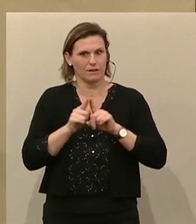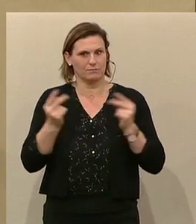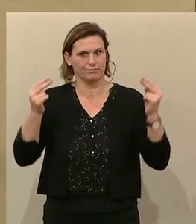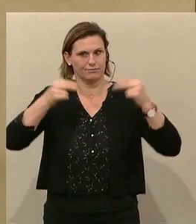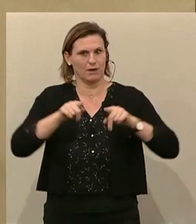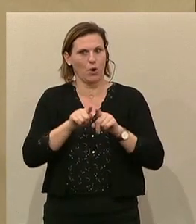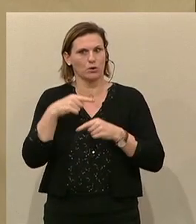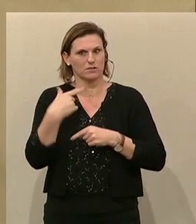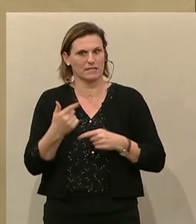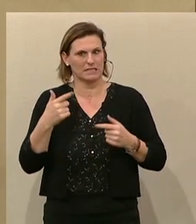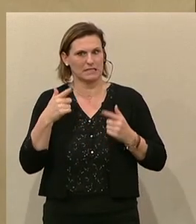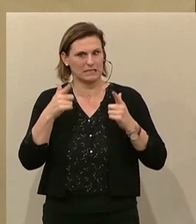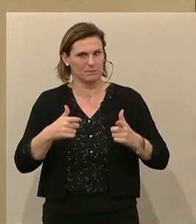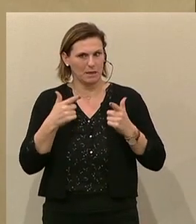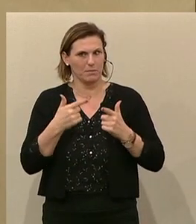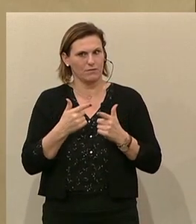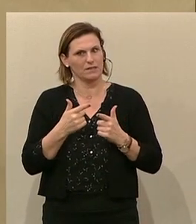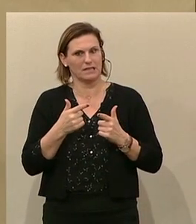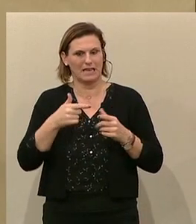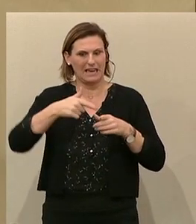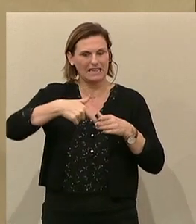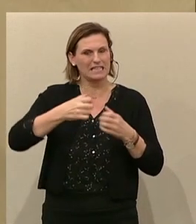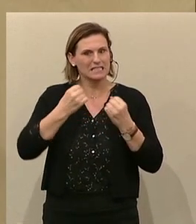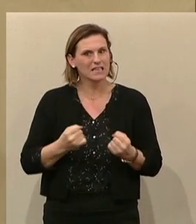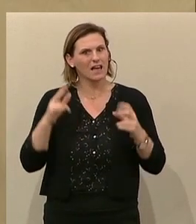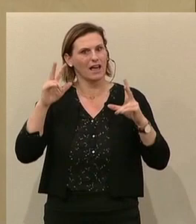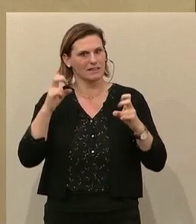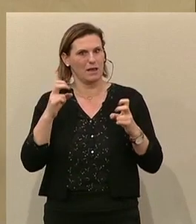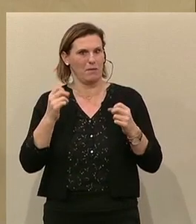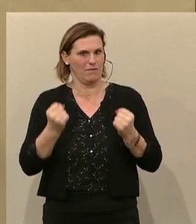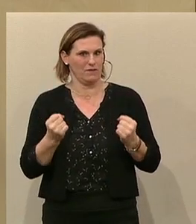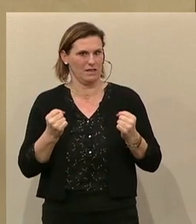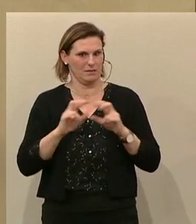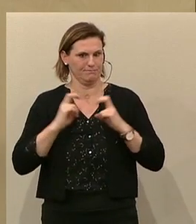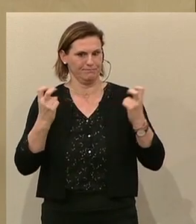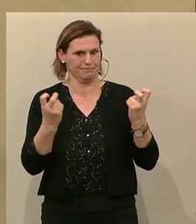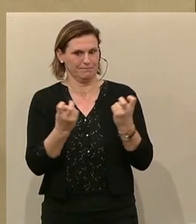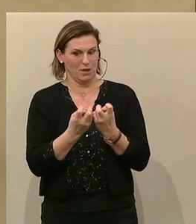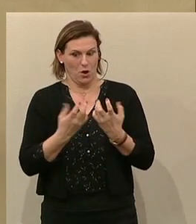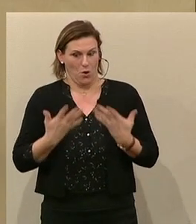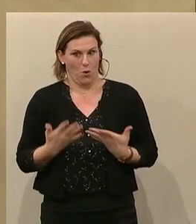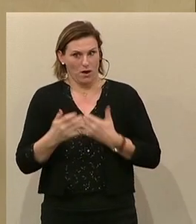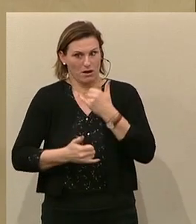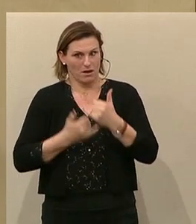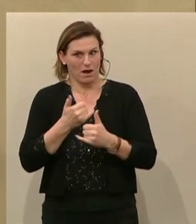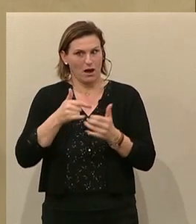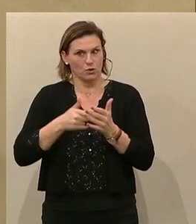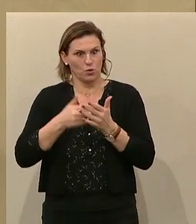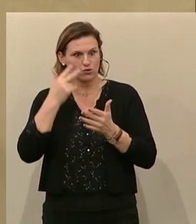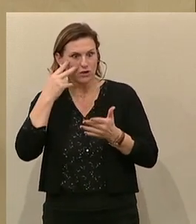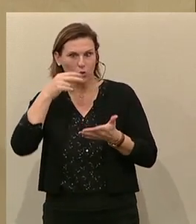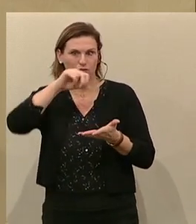einen EU-Sondergipfel zum Thema innere Sicherheit geben. Wien wird also in diesem Jahr noch zum Zentrum der